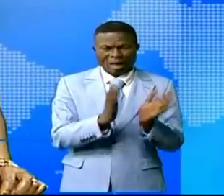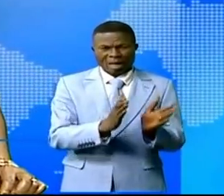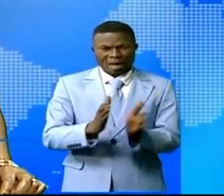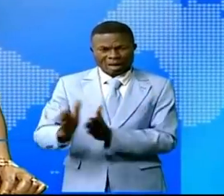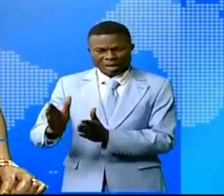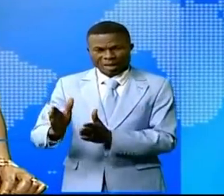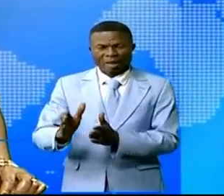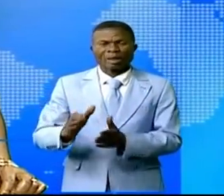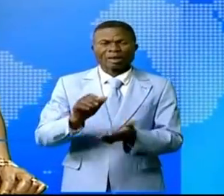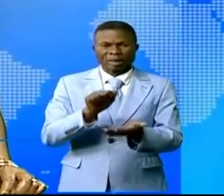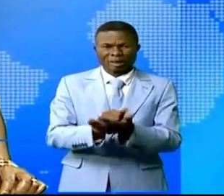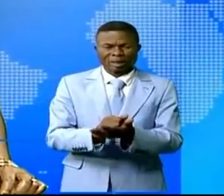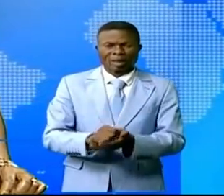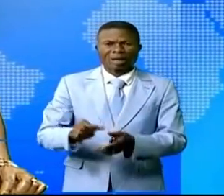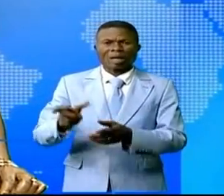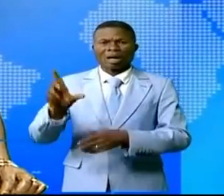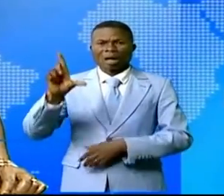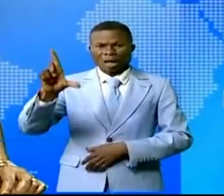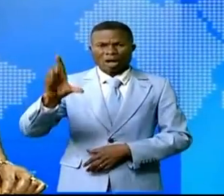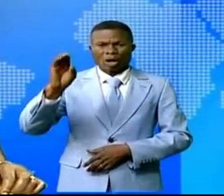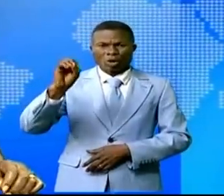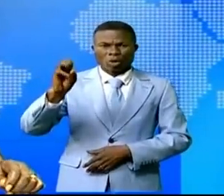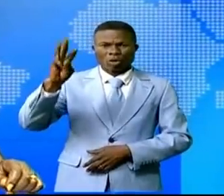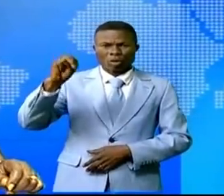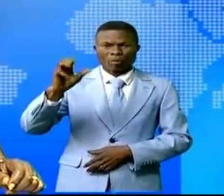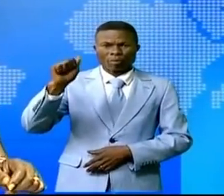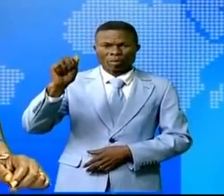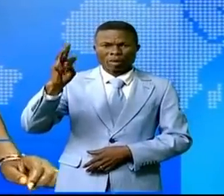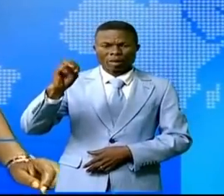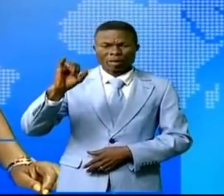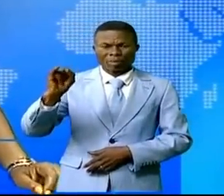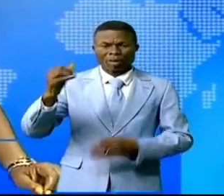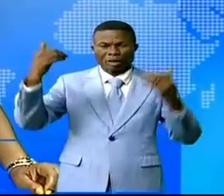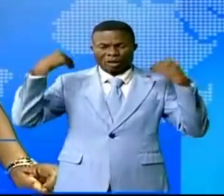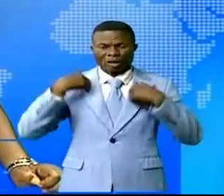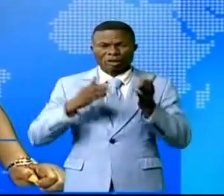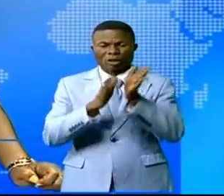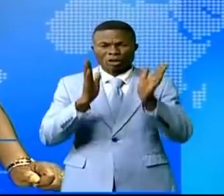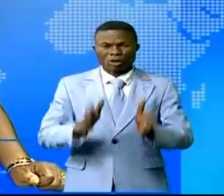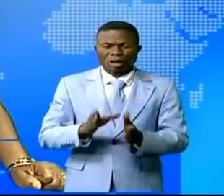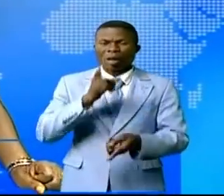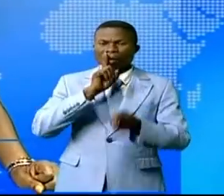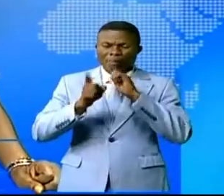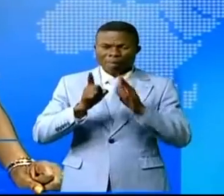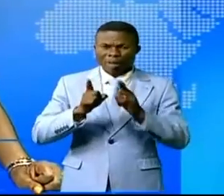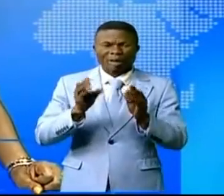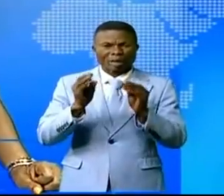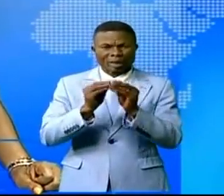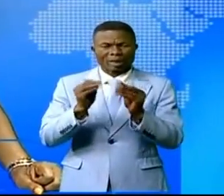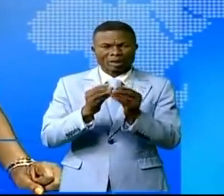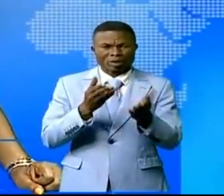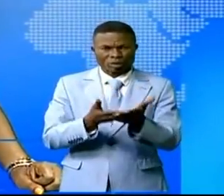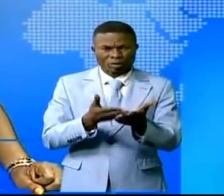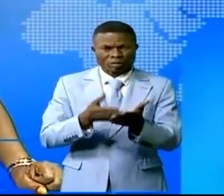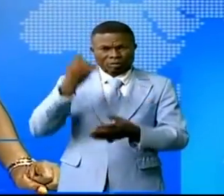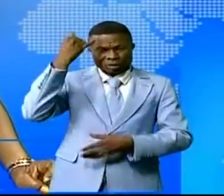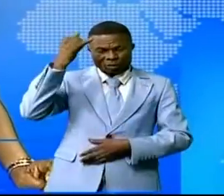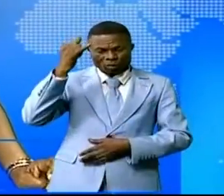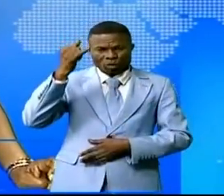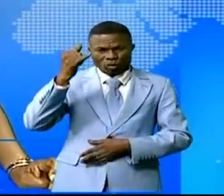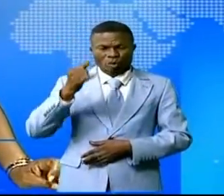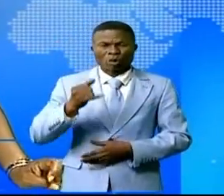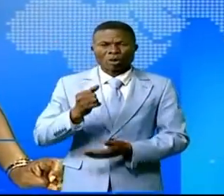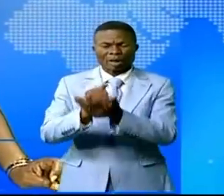des édits. À Lomami, les jeunes leaders ont participé à une journée d'échange dans ce sens pour réveiller